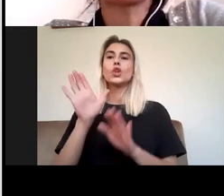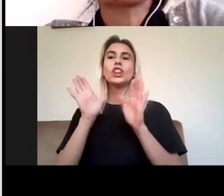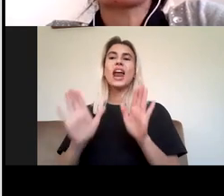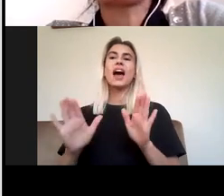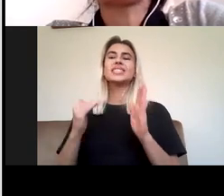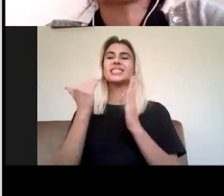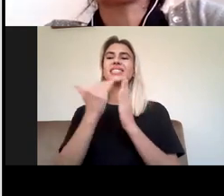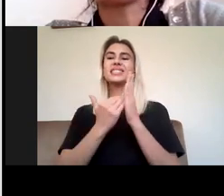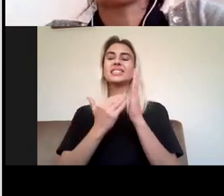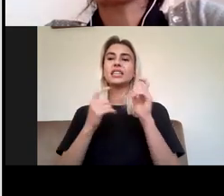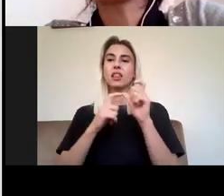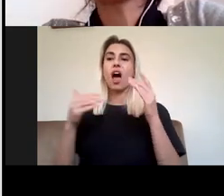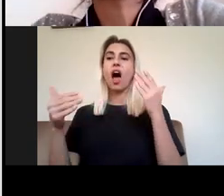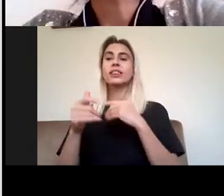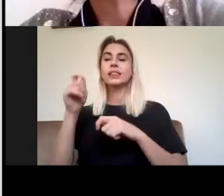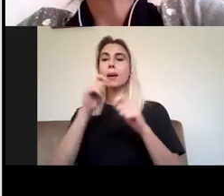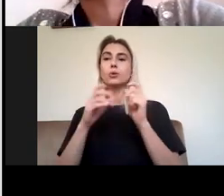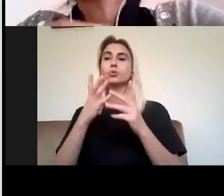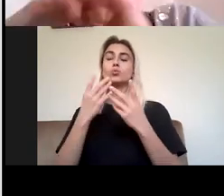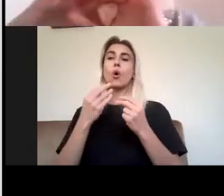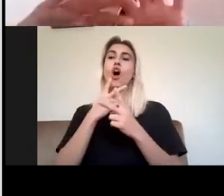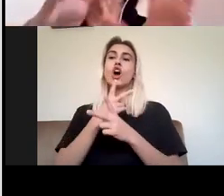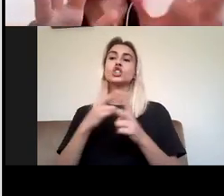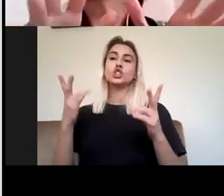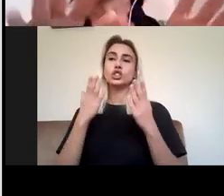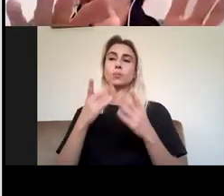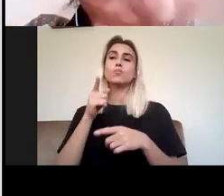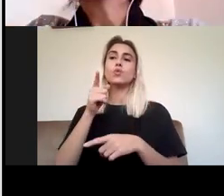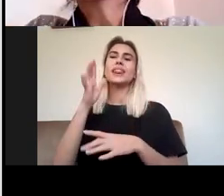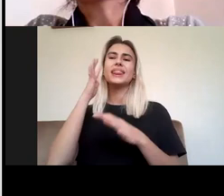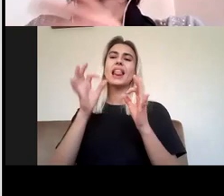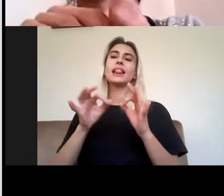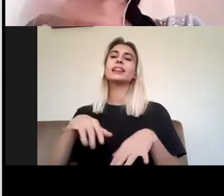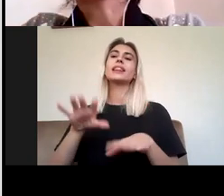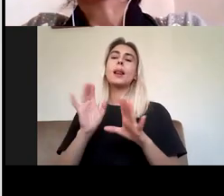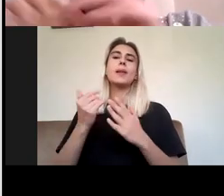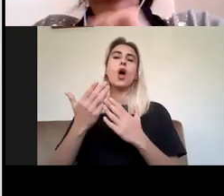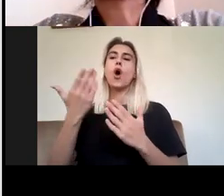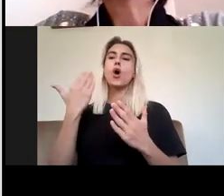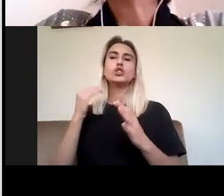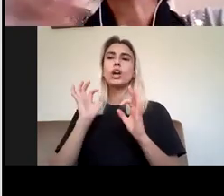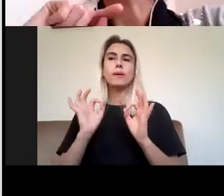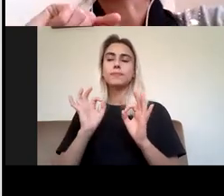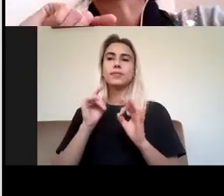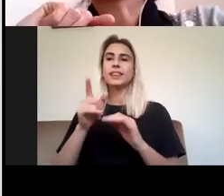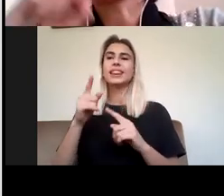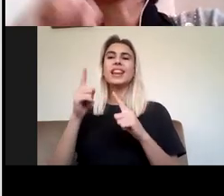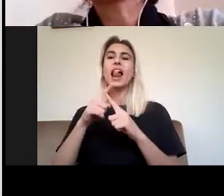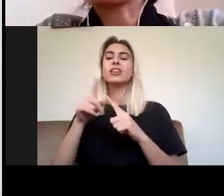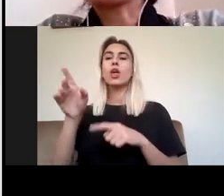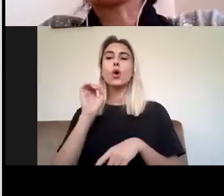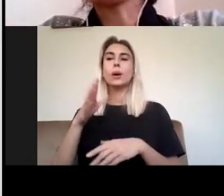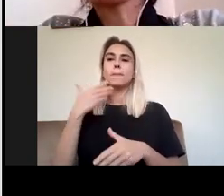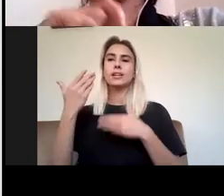altyapı standartları çok açıkçası burası çok net değil. Biraz önce aslında Talat Hocam da bahsetti yurt